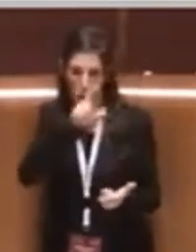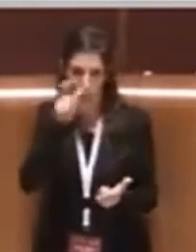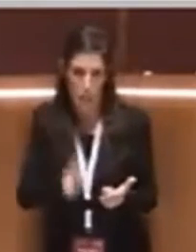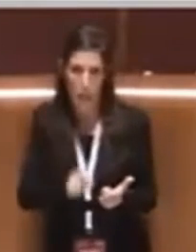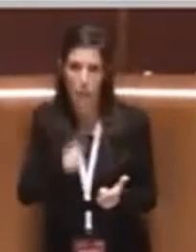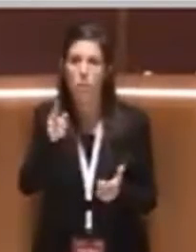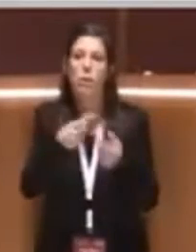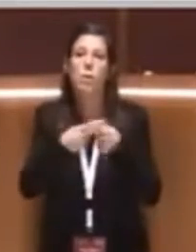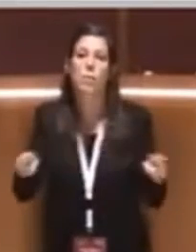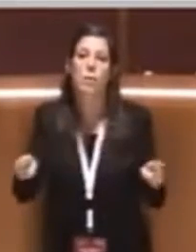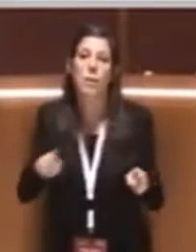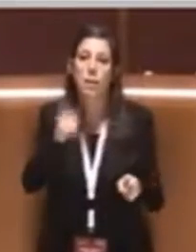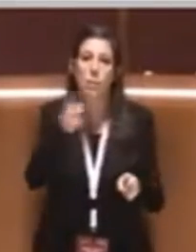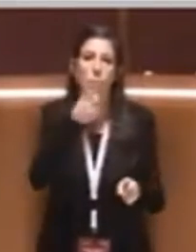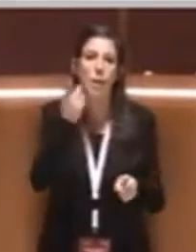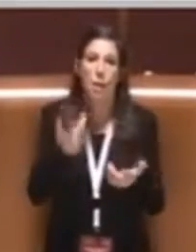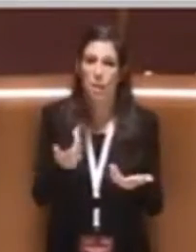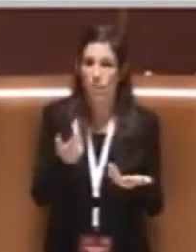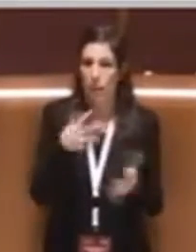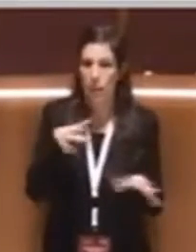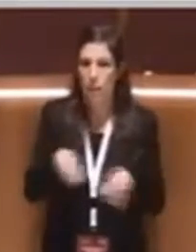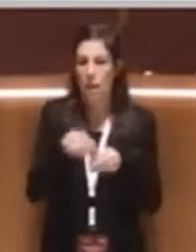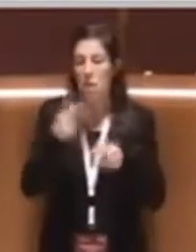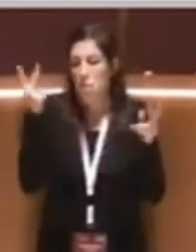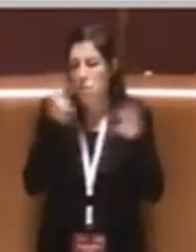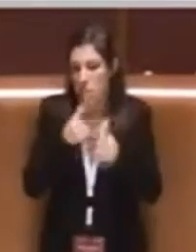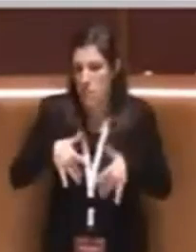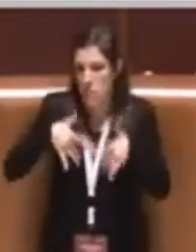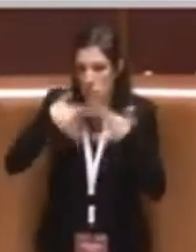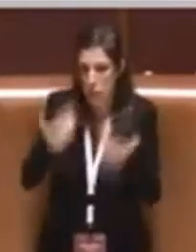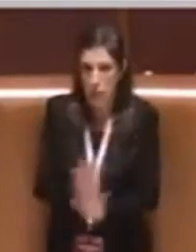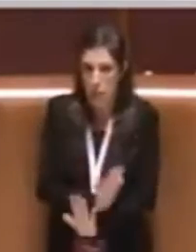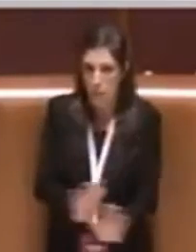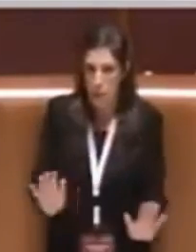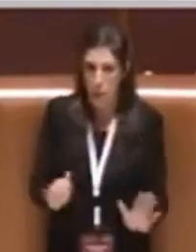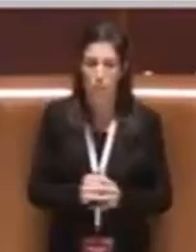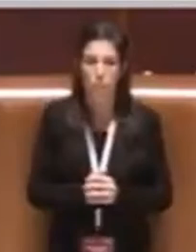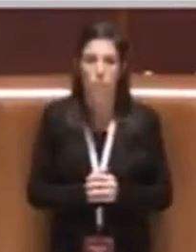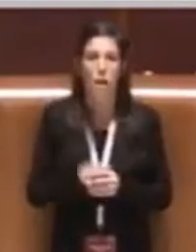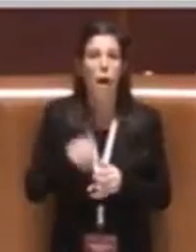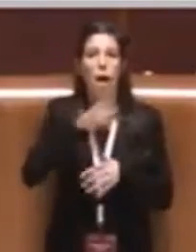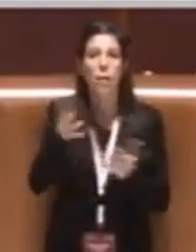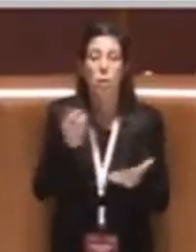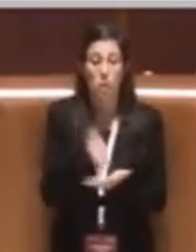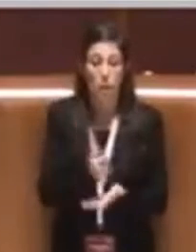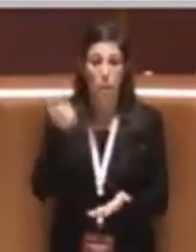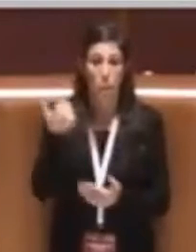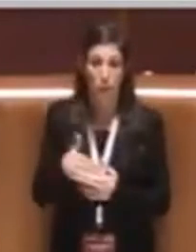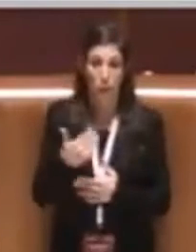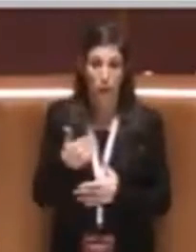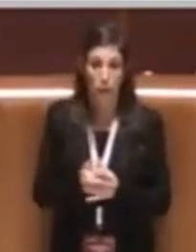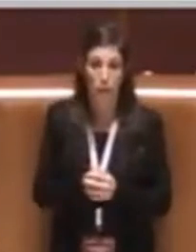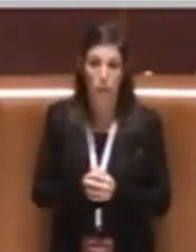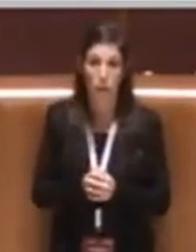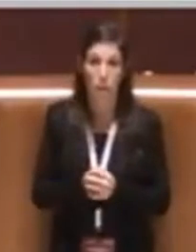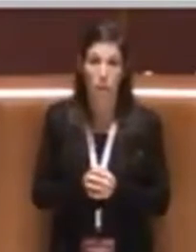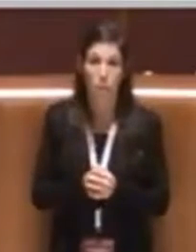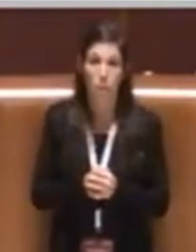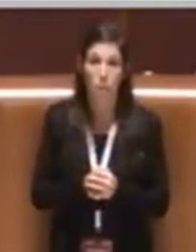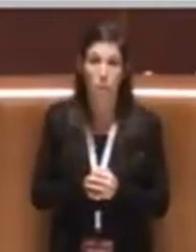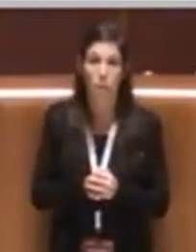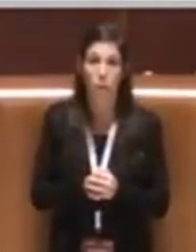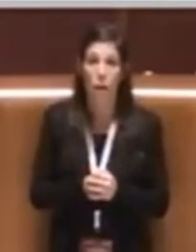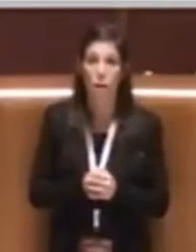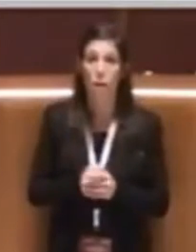che lei fa nelle premesse è veramente una schifezza. Un'altra cosa molto importante e non meno